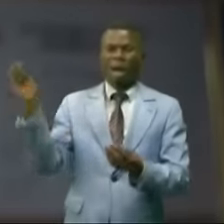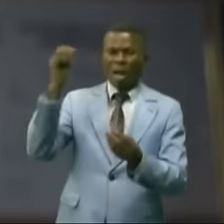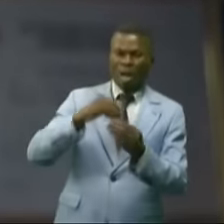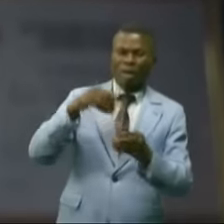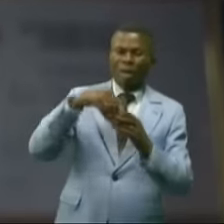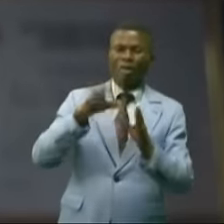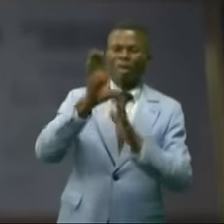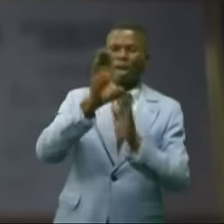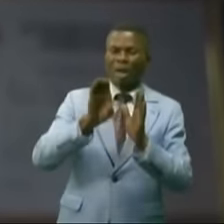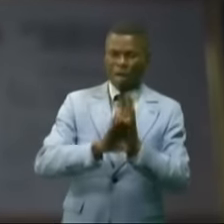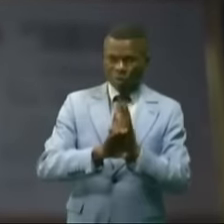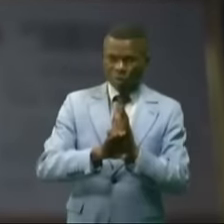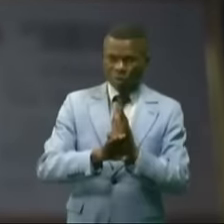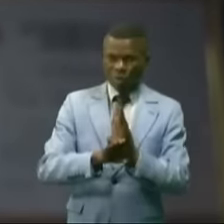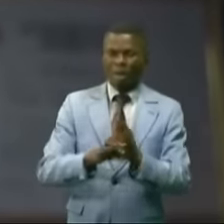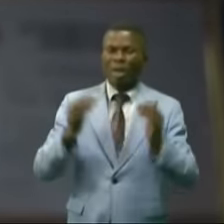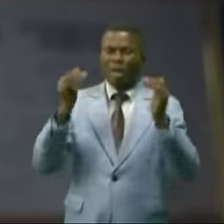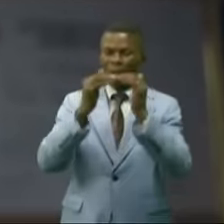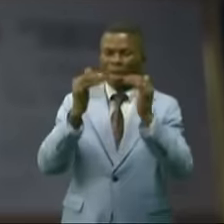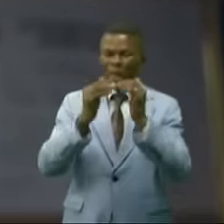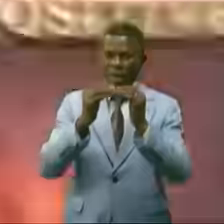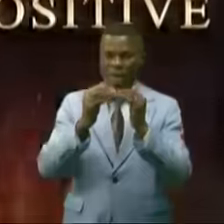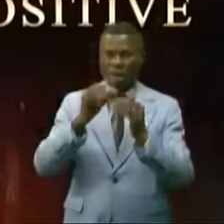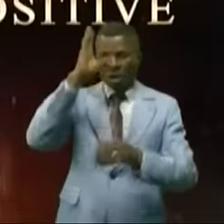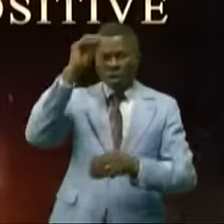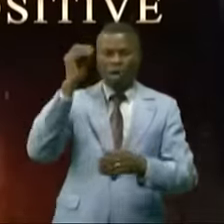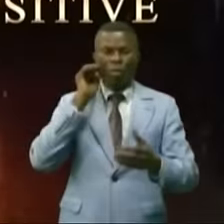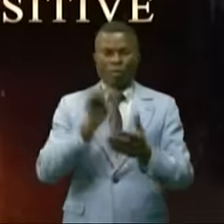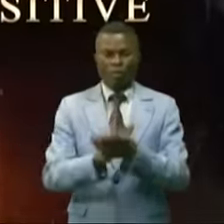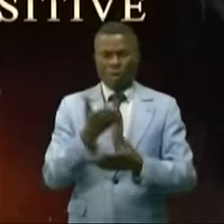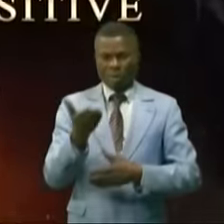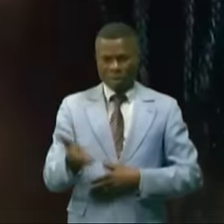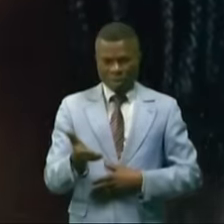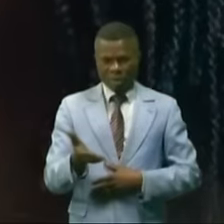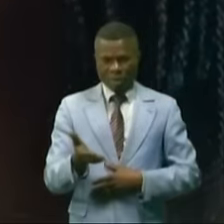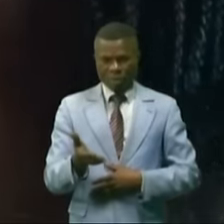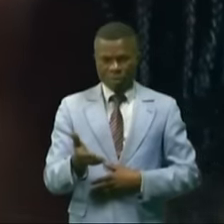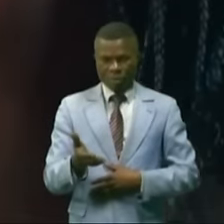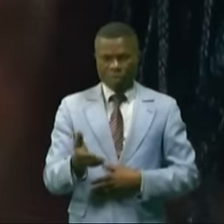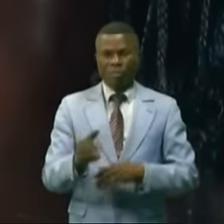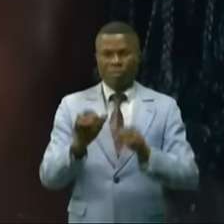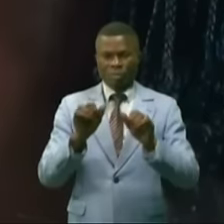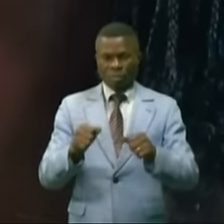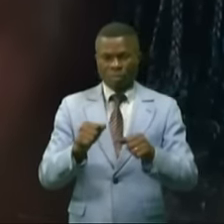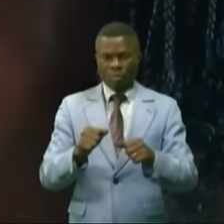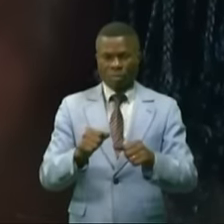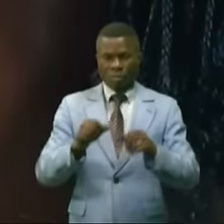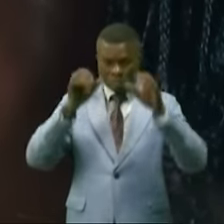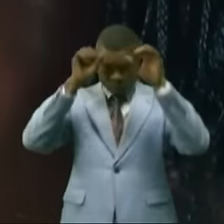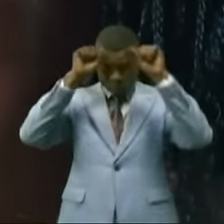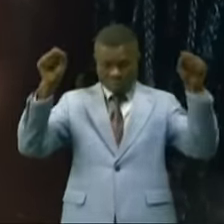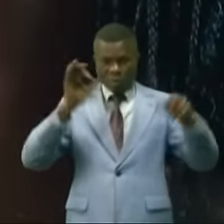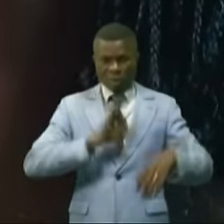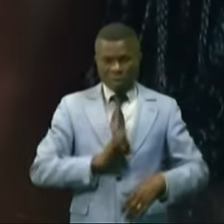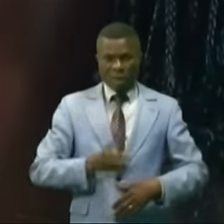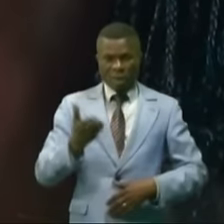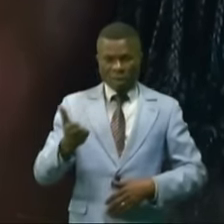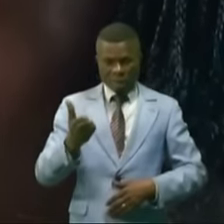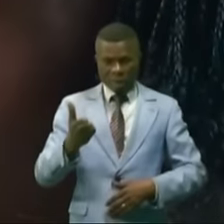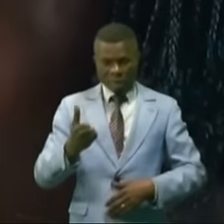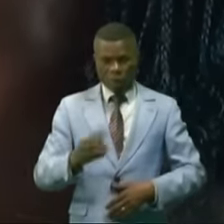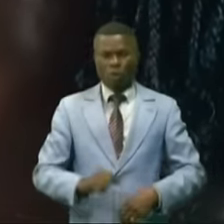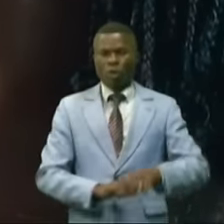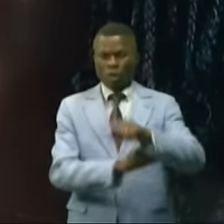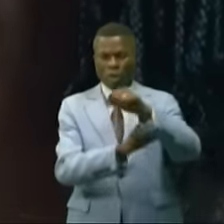loi fondamentale la parité homme-femme. Aujourd'hui, nous avons le président Tshisekedi qui nous mène vers